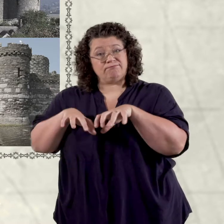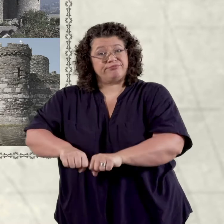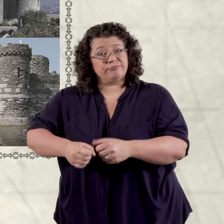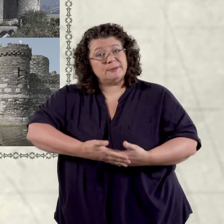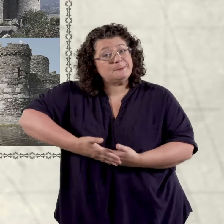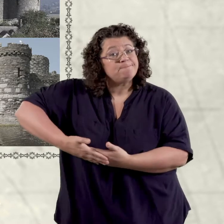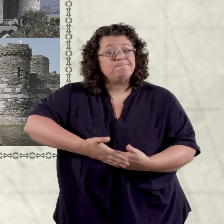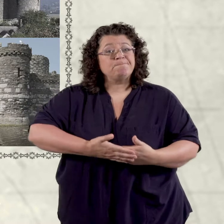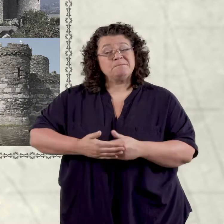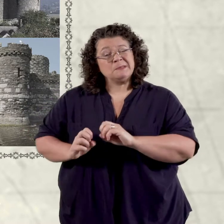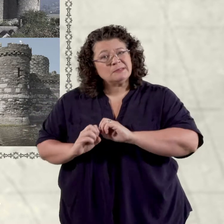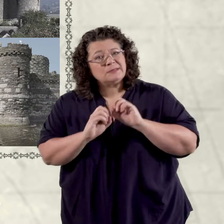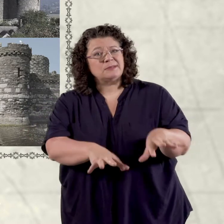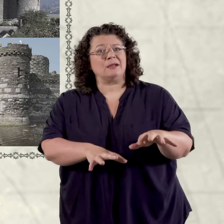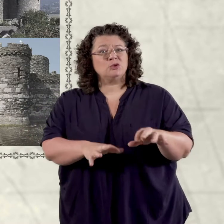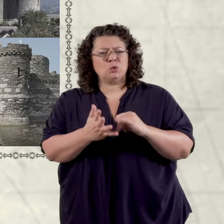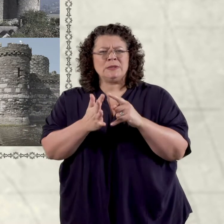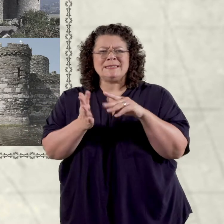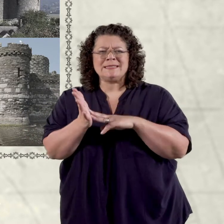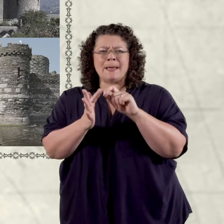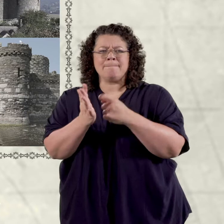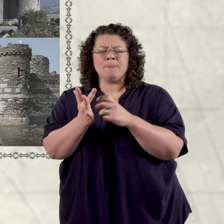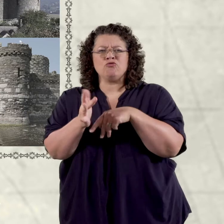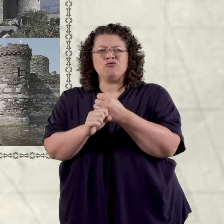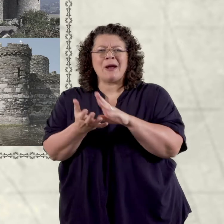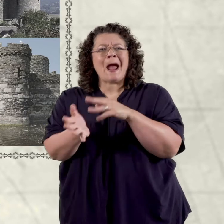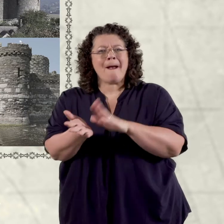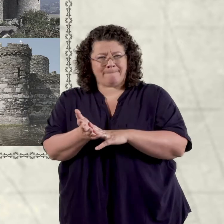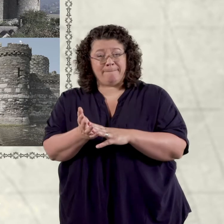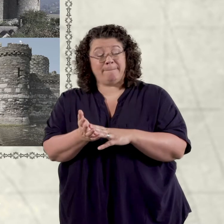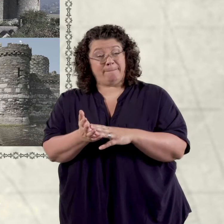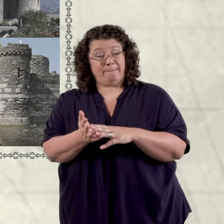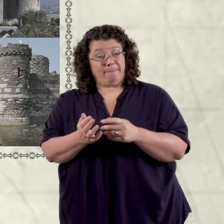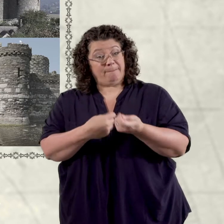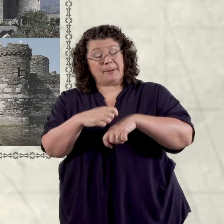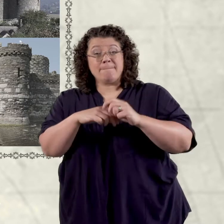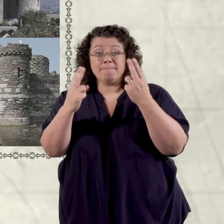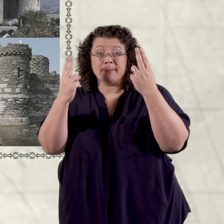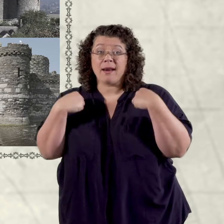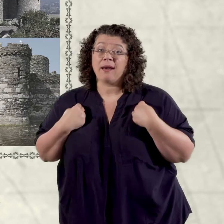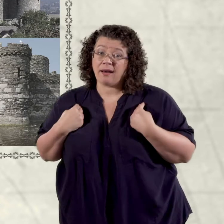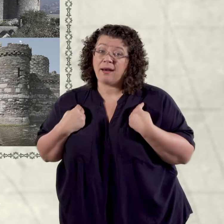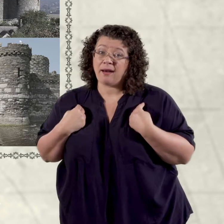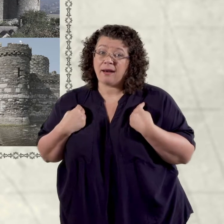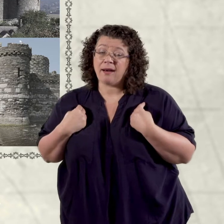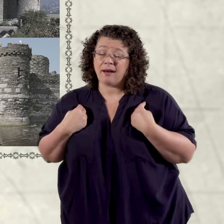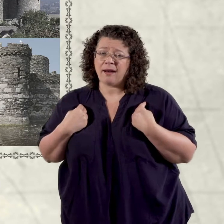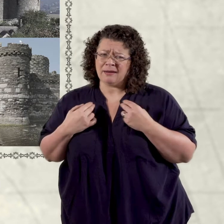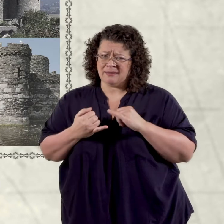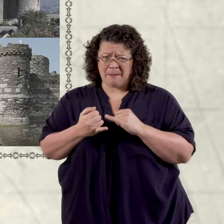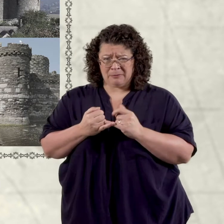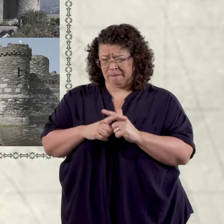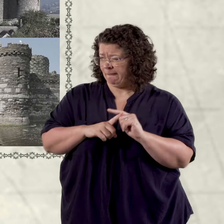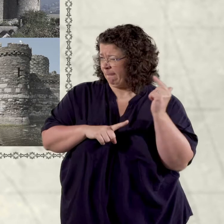Ond cipiodd Edward hi, a'i hanfon I Sempringham I fyw fel llian, nun. A